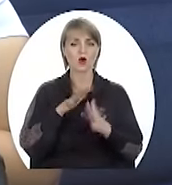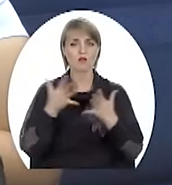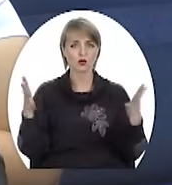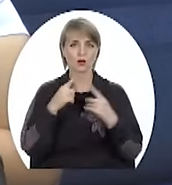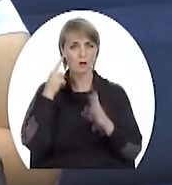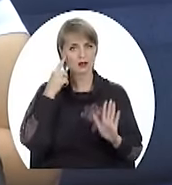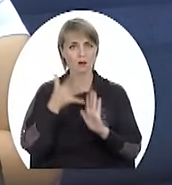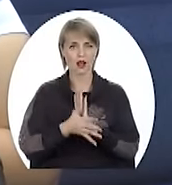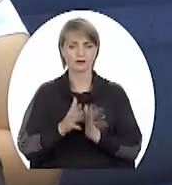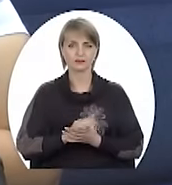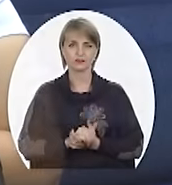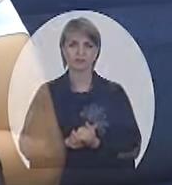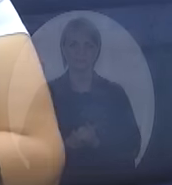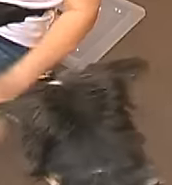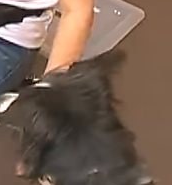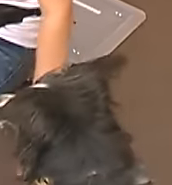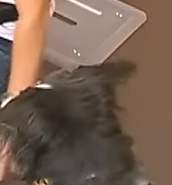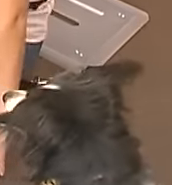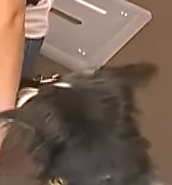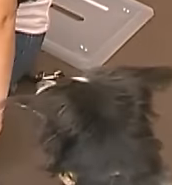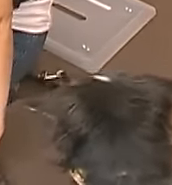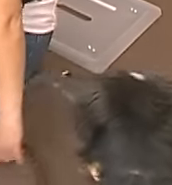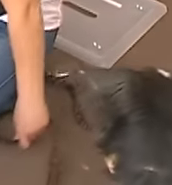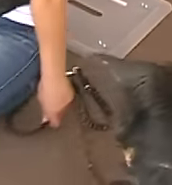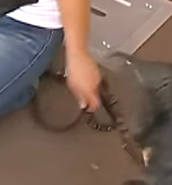мы им доверяем, тем больше мы их понимаем.